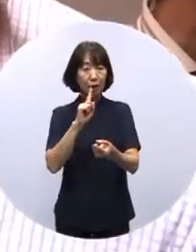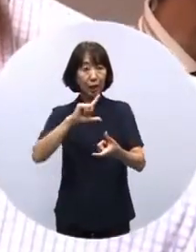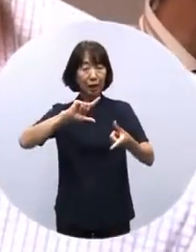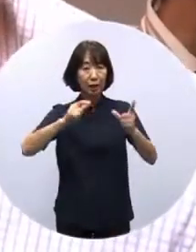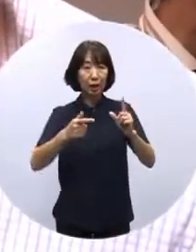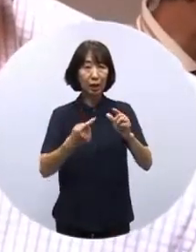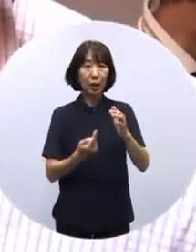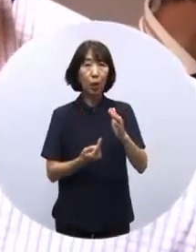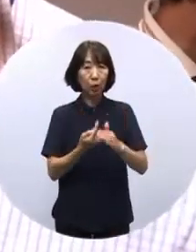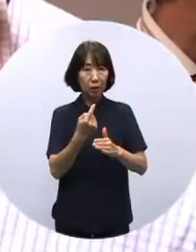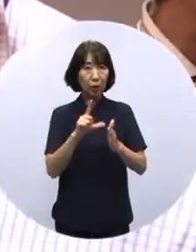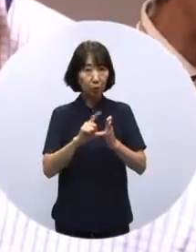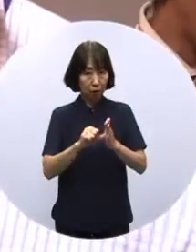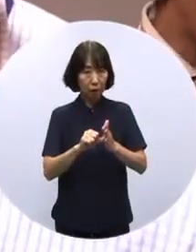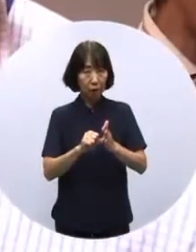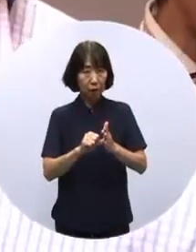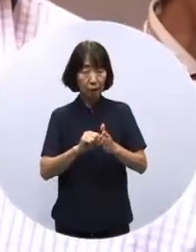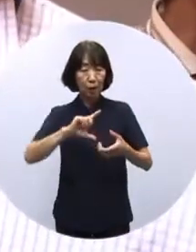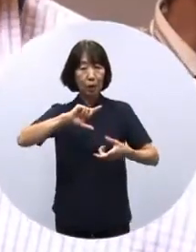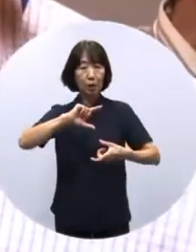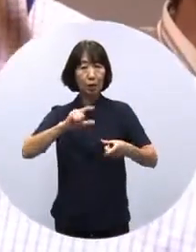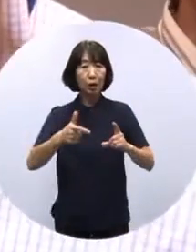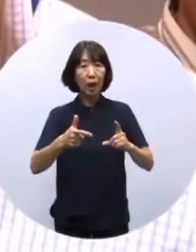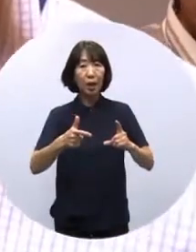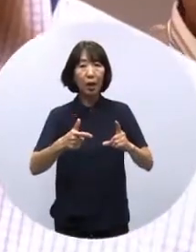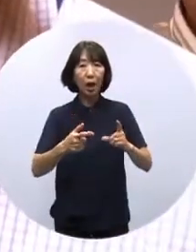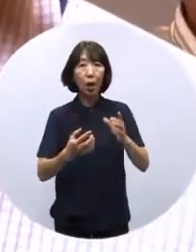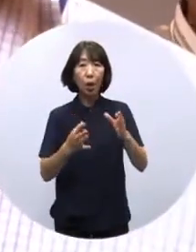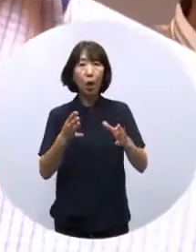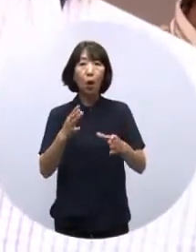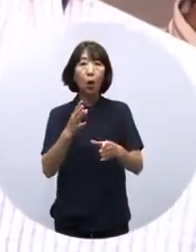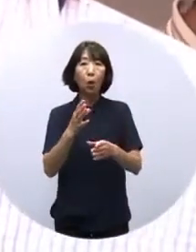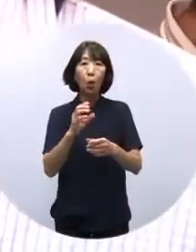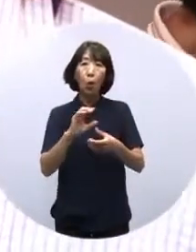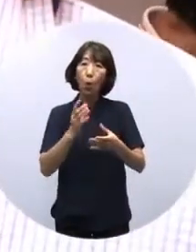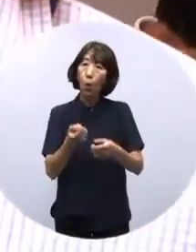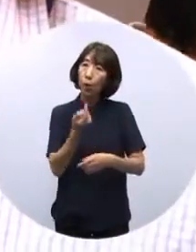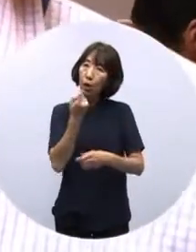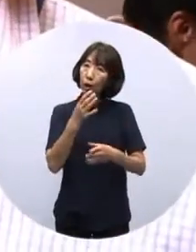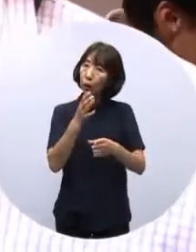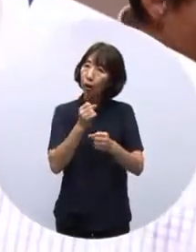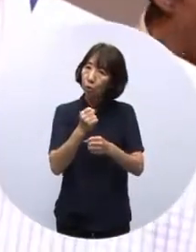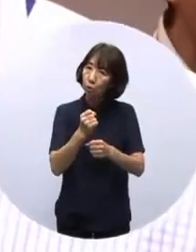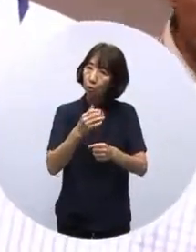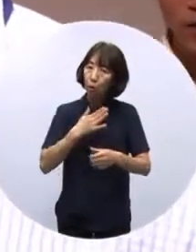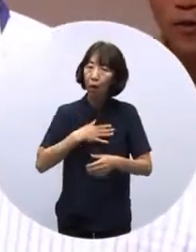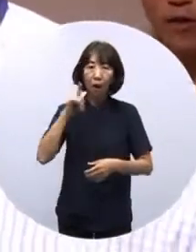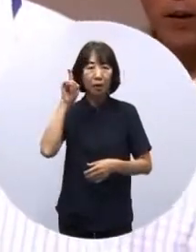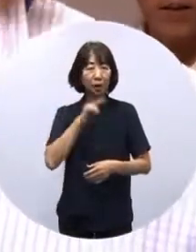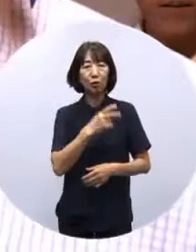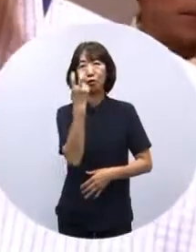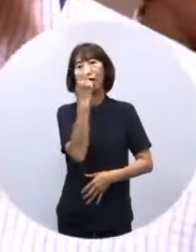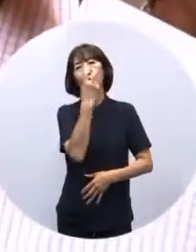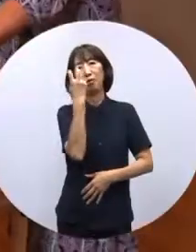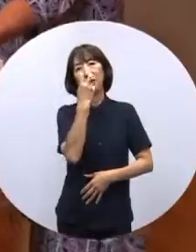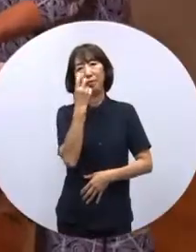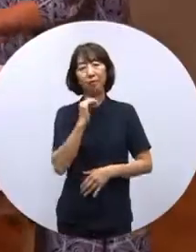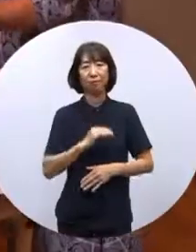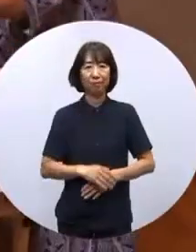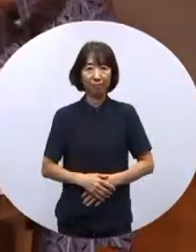に、違いがいつ起きたのかというのが分かりやすくなるという確認ですね。